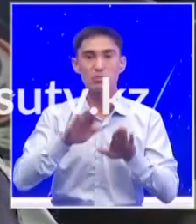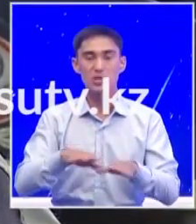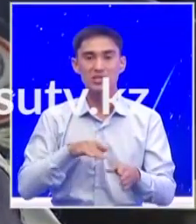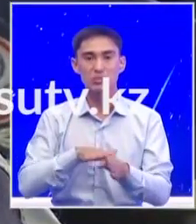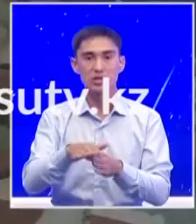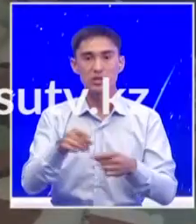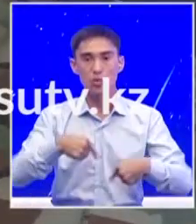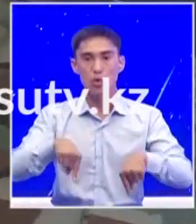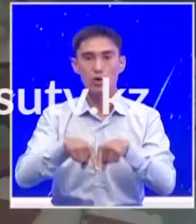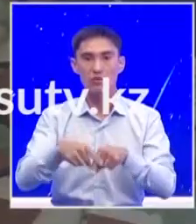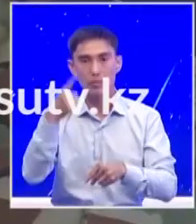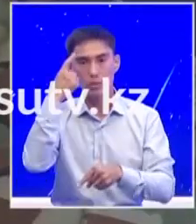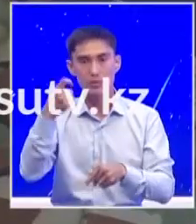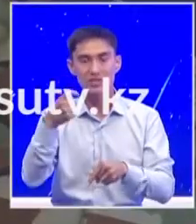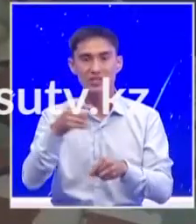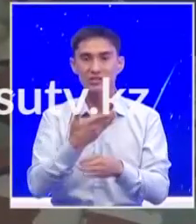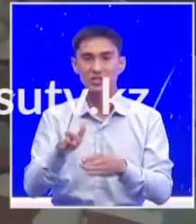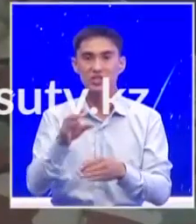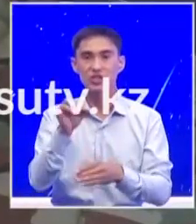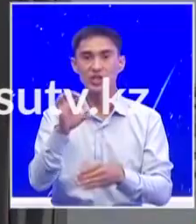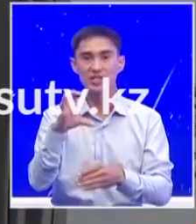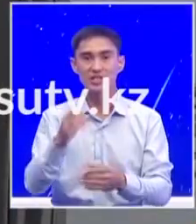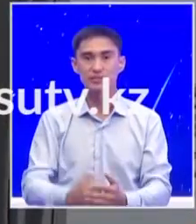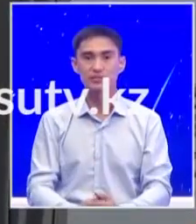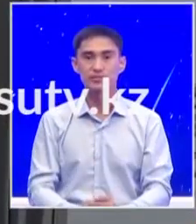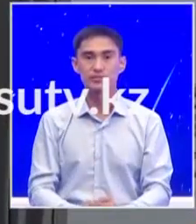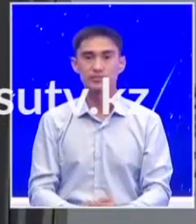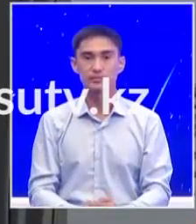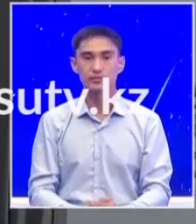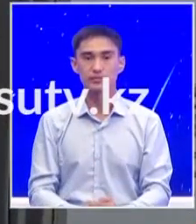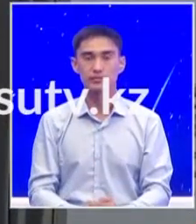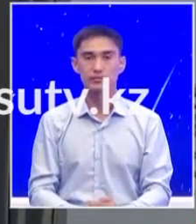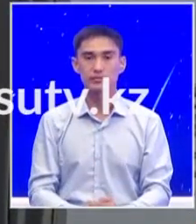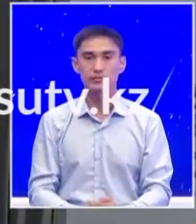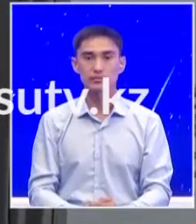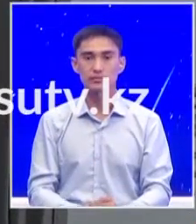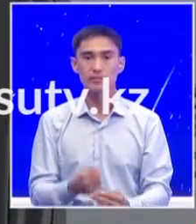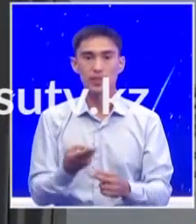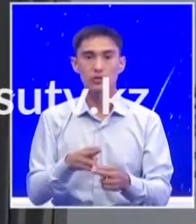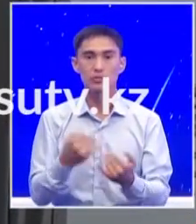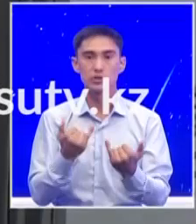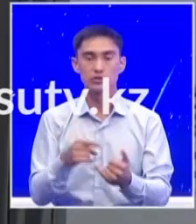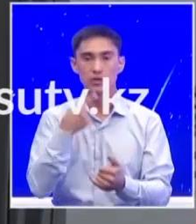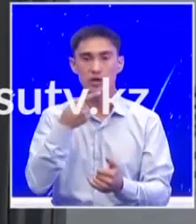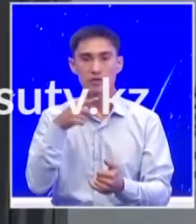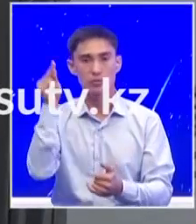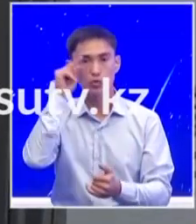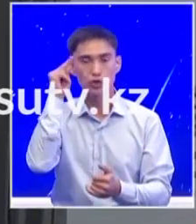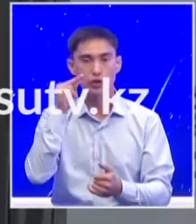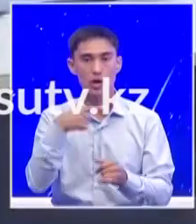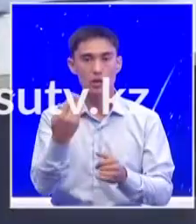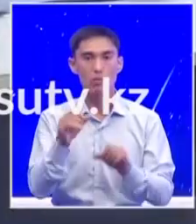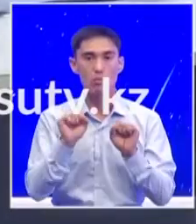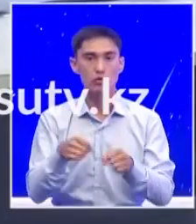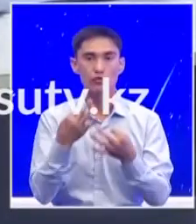органов при предупреждении и ликвидации ЧС. То стихийное бедствие, о котором мы сегодня говорим и отыгрываем на учении, оно может